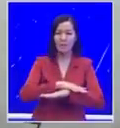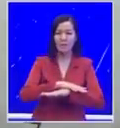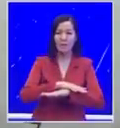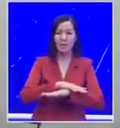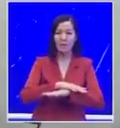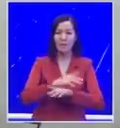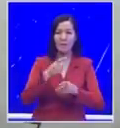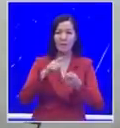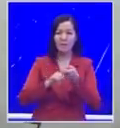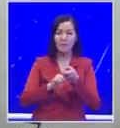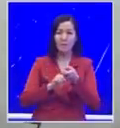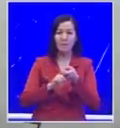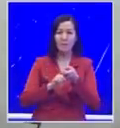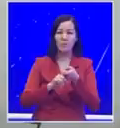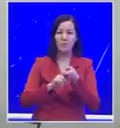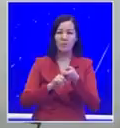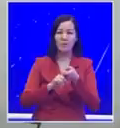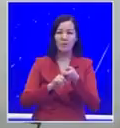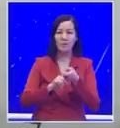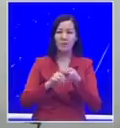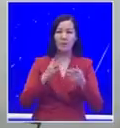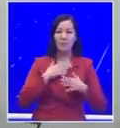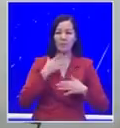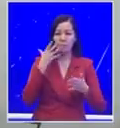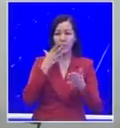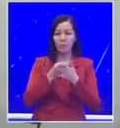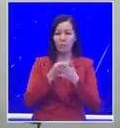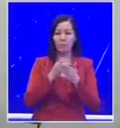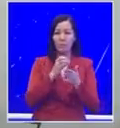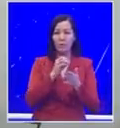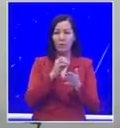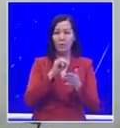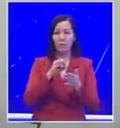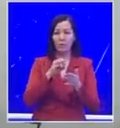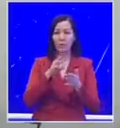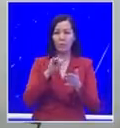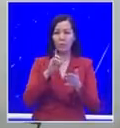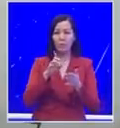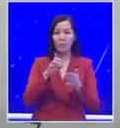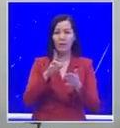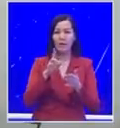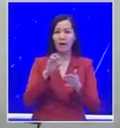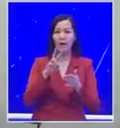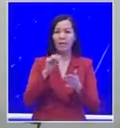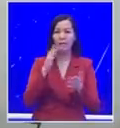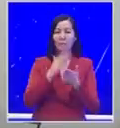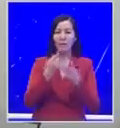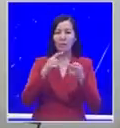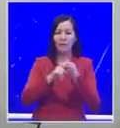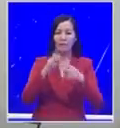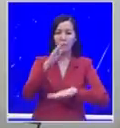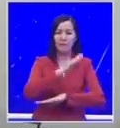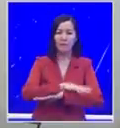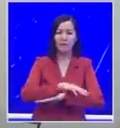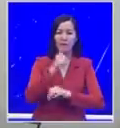записке қойылады. Біз өзіміздің YouTube каналымыз бар. Осы жазылған сабақтарды